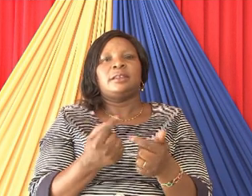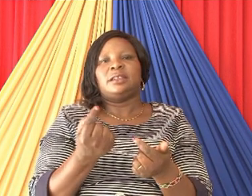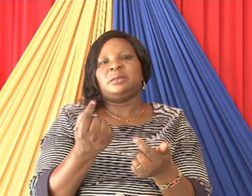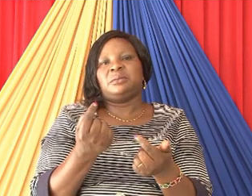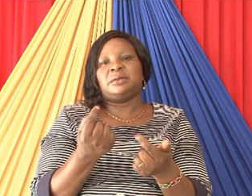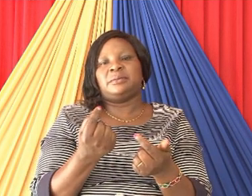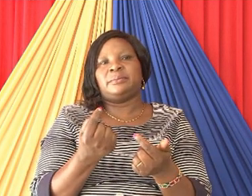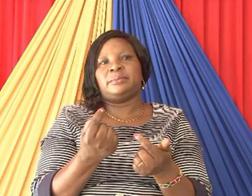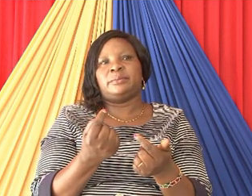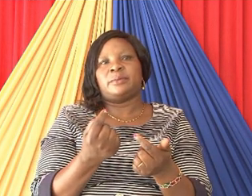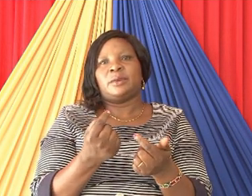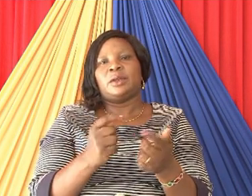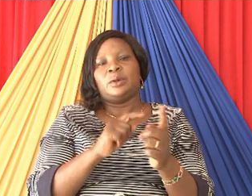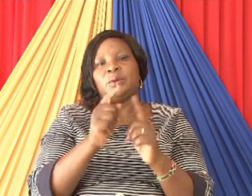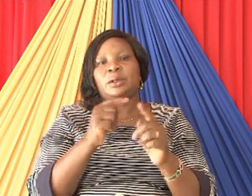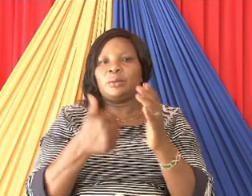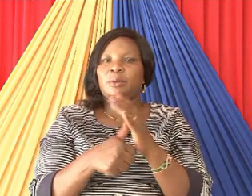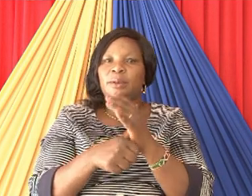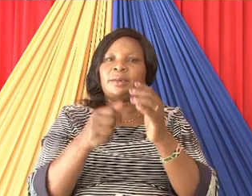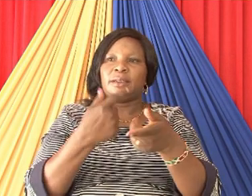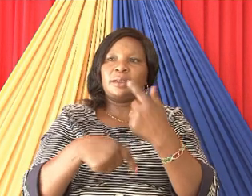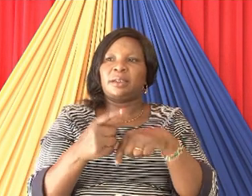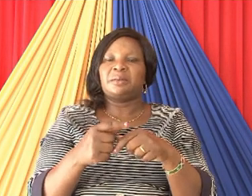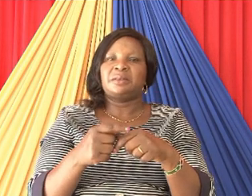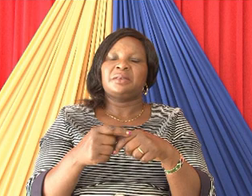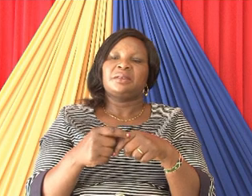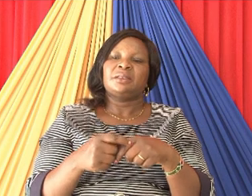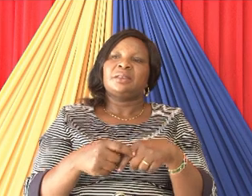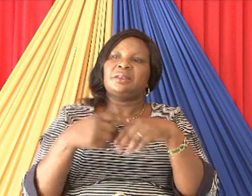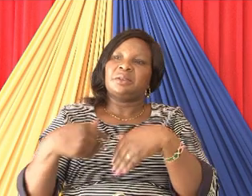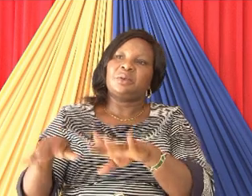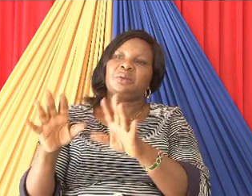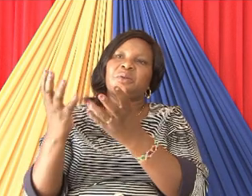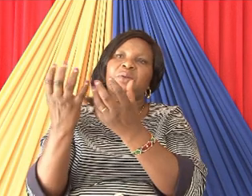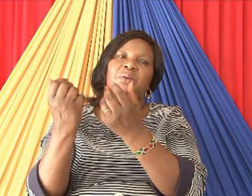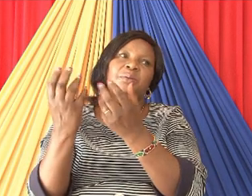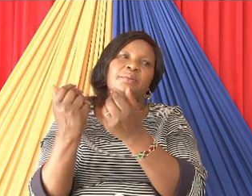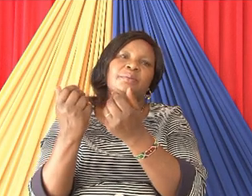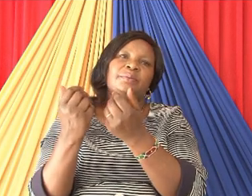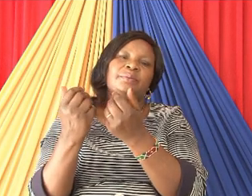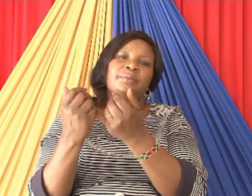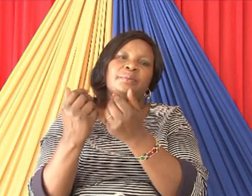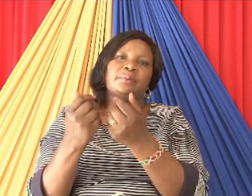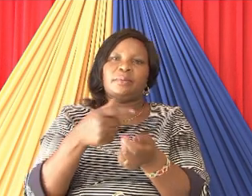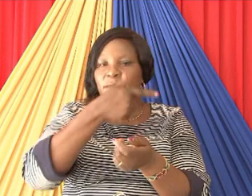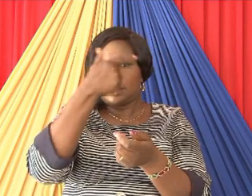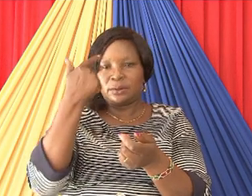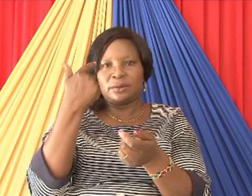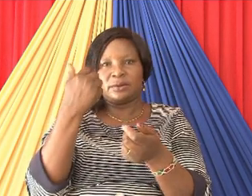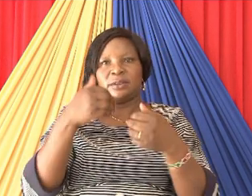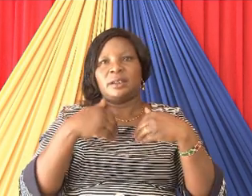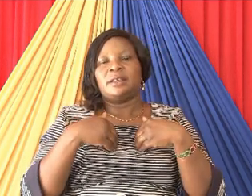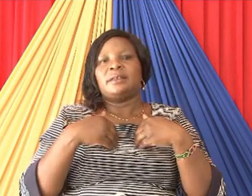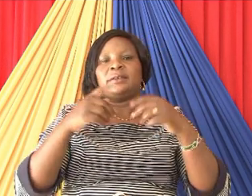kwamba wanapopata majaribu kidogo, they give up, wanakufa moyo, sababu wanataka maisha